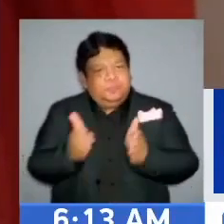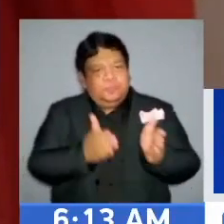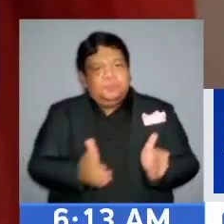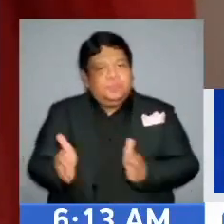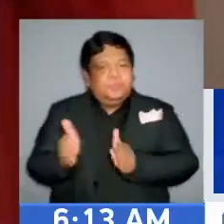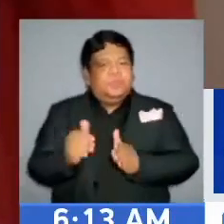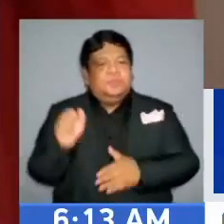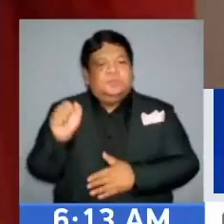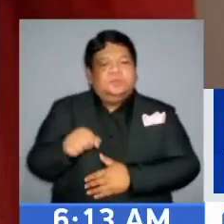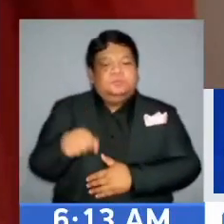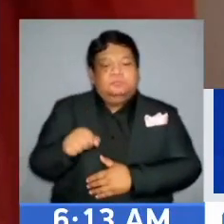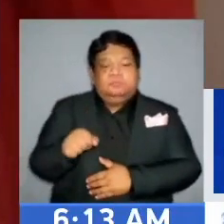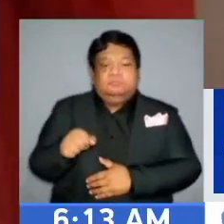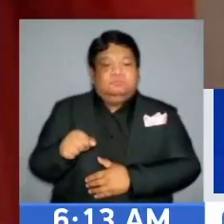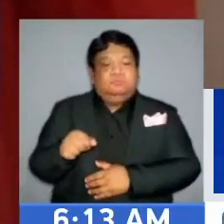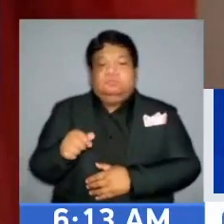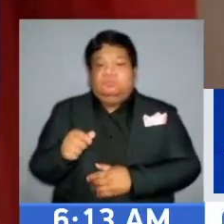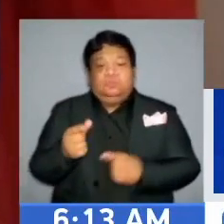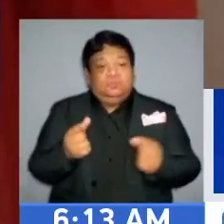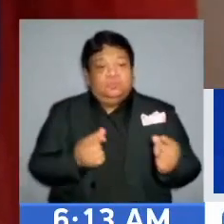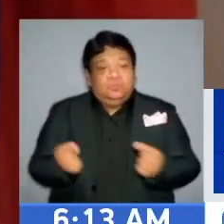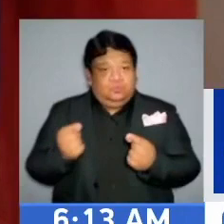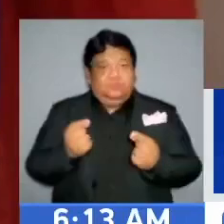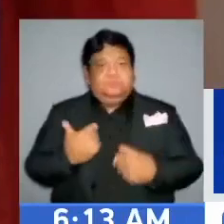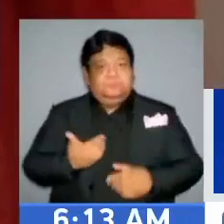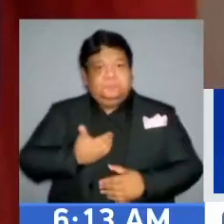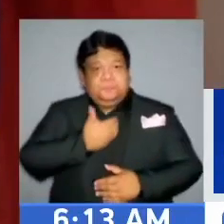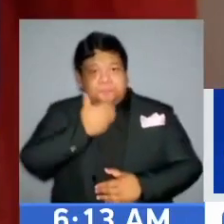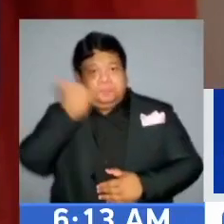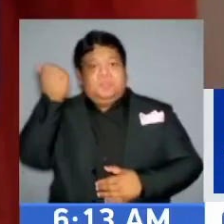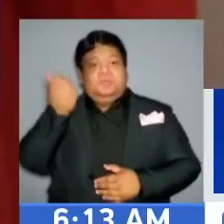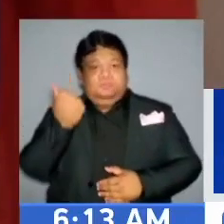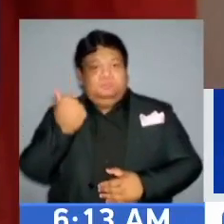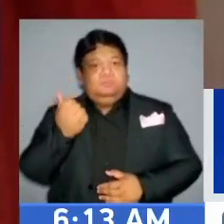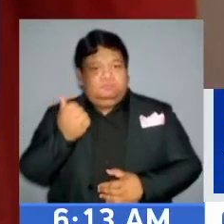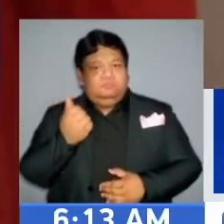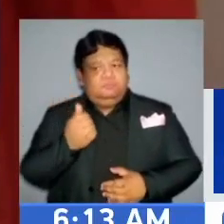to do our best to try to make rice affordable.